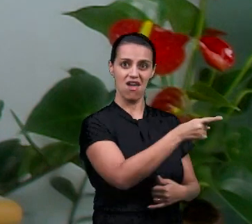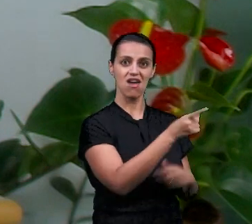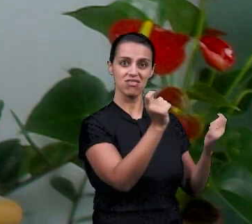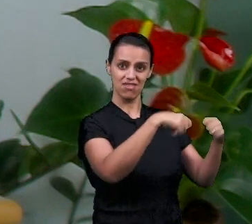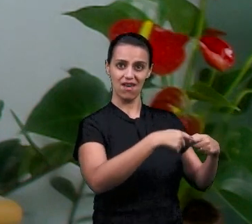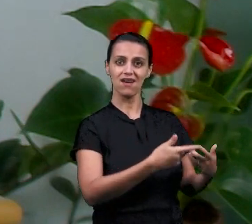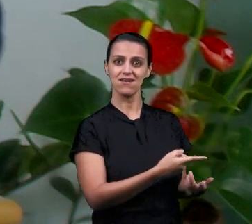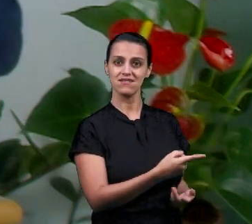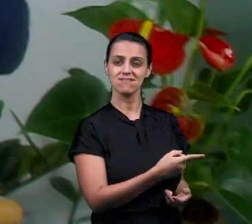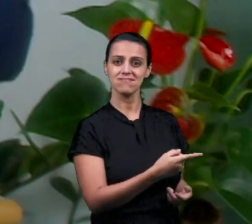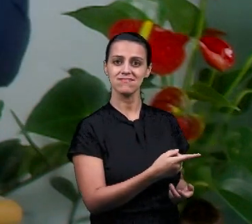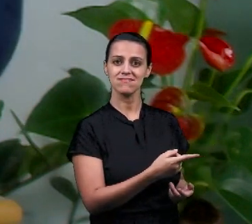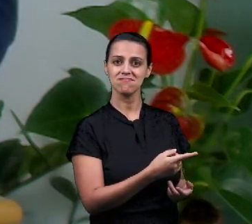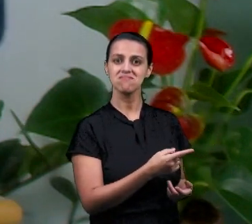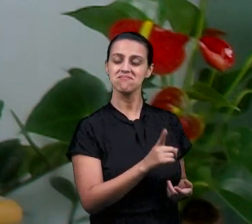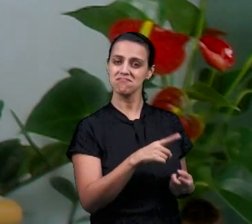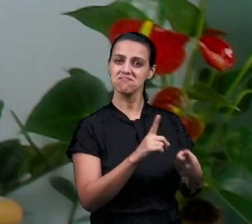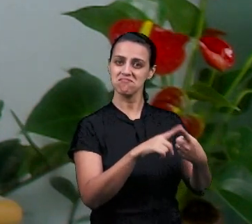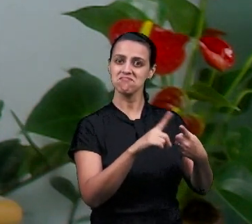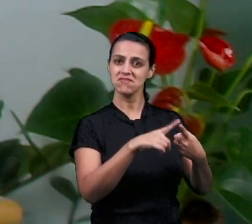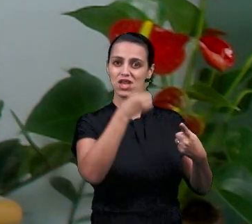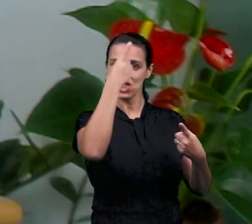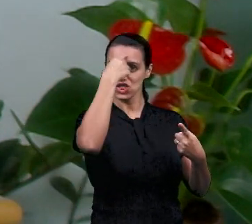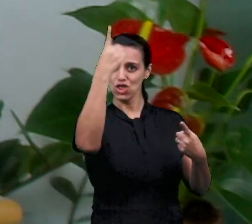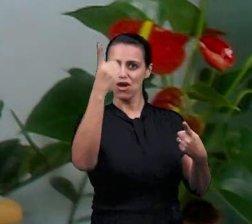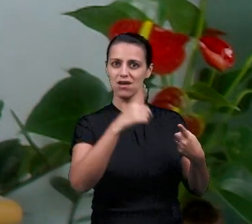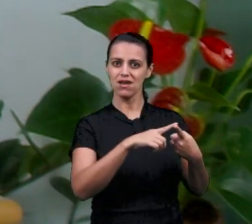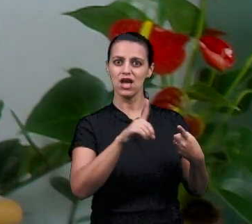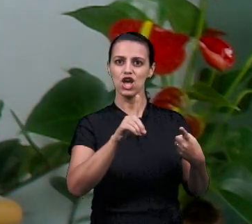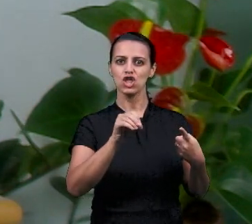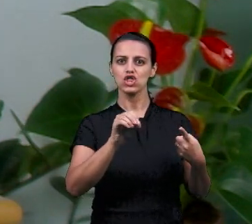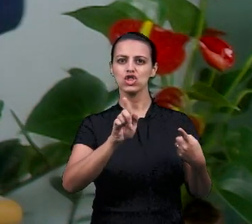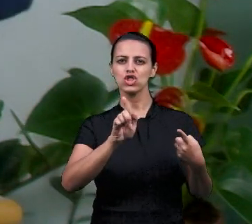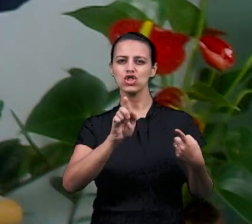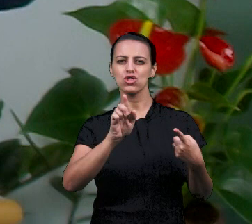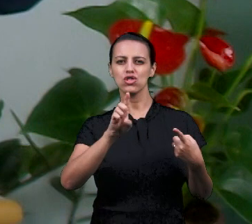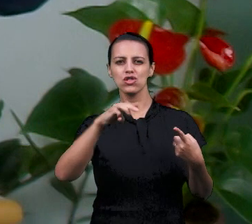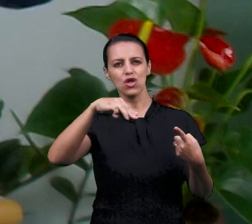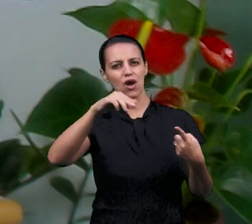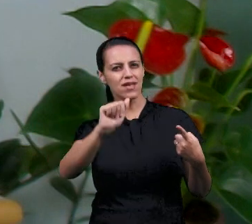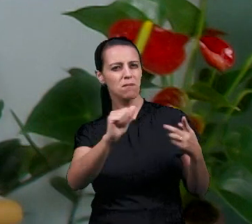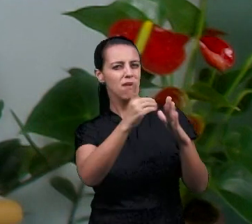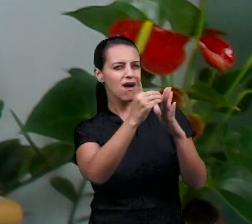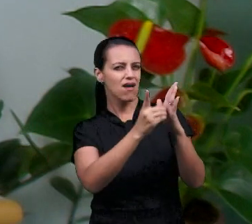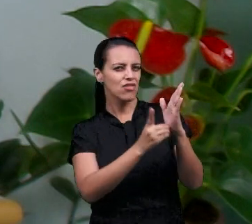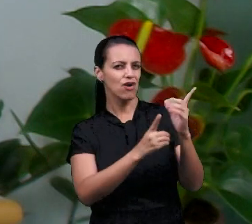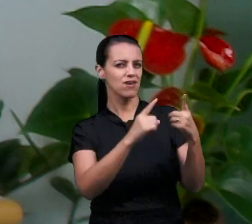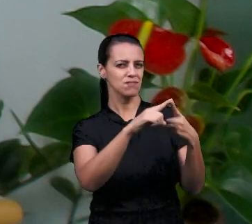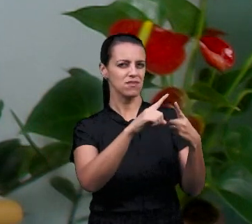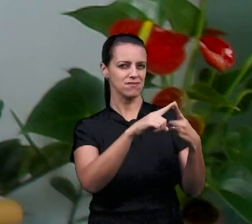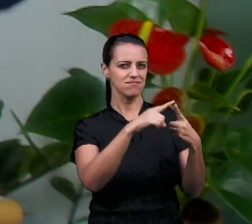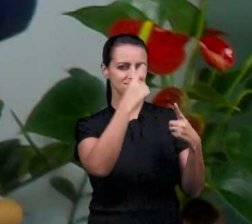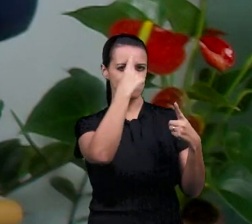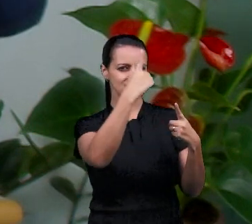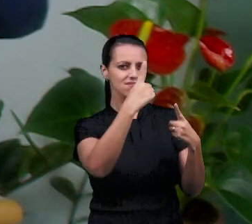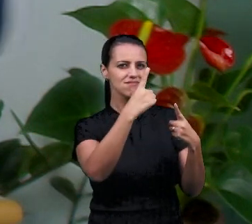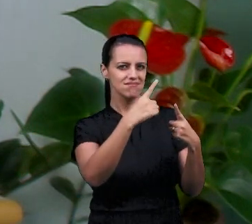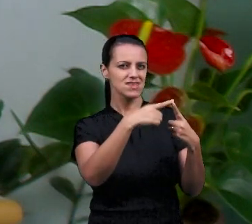un dogme. Cela est un dogme. Quand vous parlez en dogme, vous ne parlez pas d'un